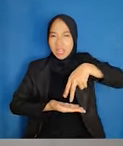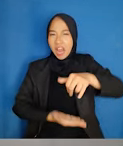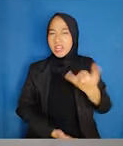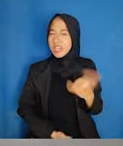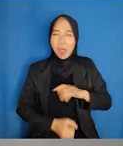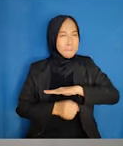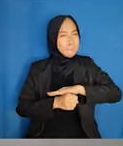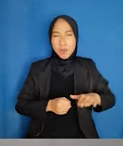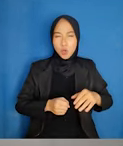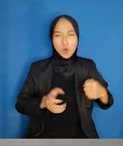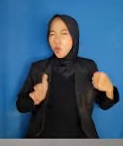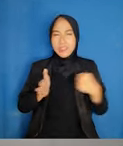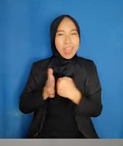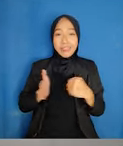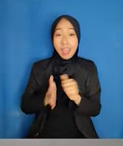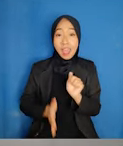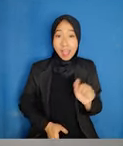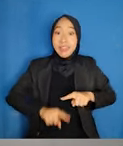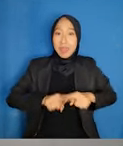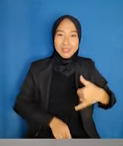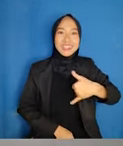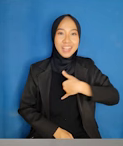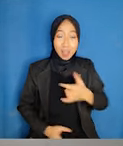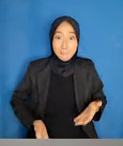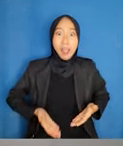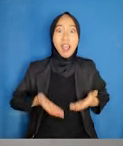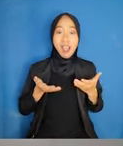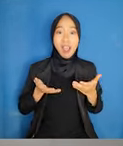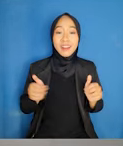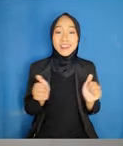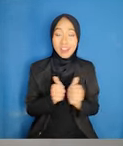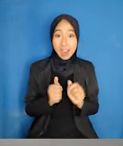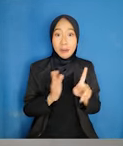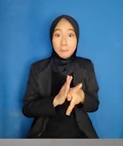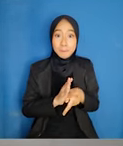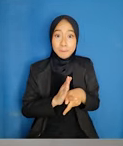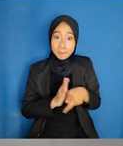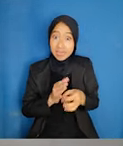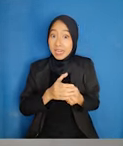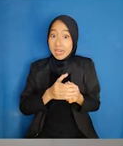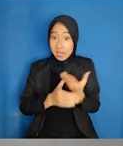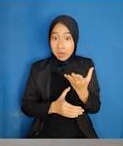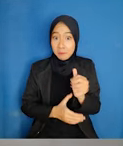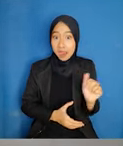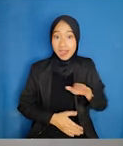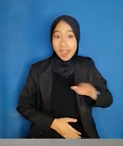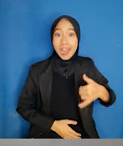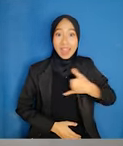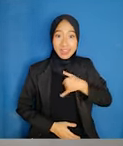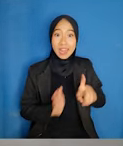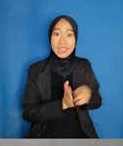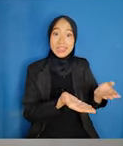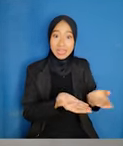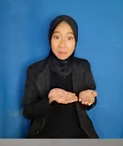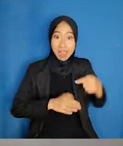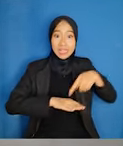penuh rintangan dan tantangan. Tapi saya sangat bangga sekali dengan perkembangannya, dan dia diterima di